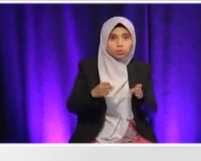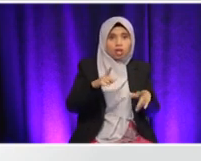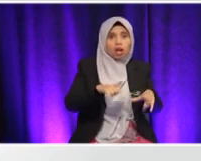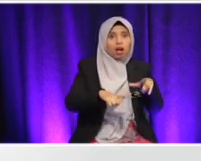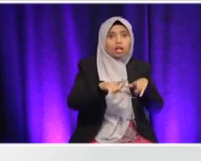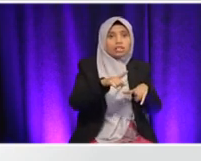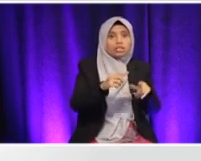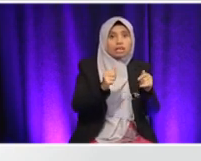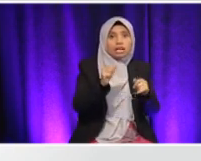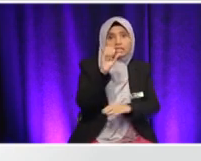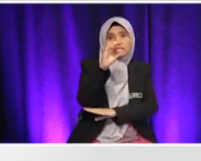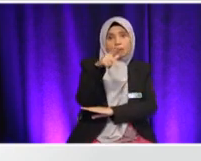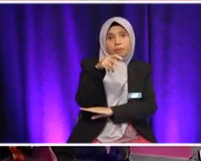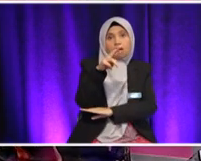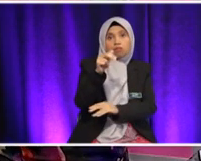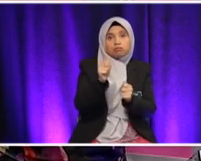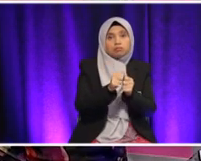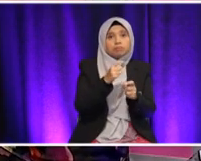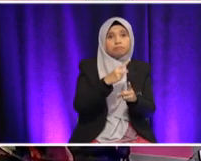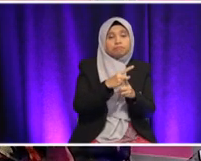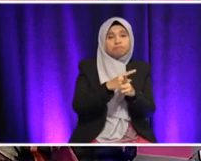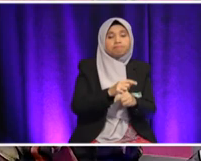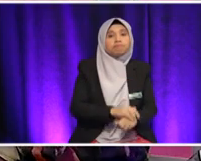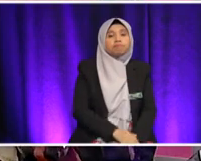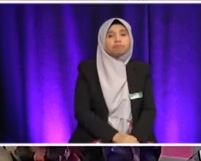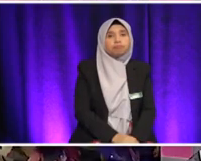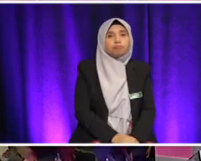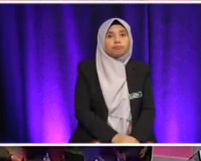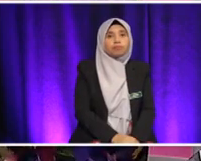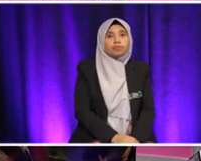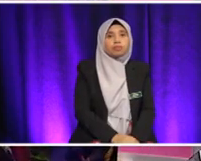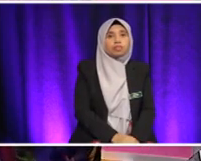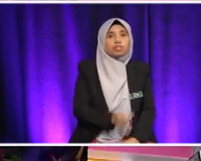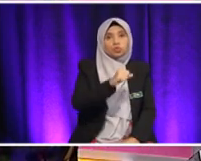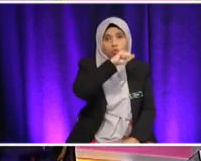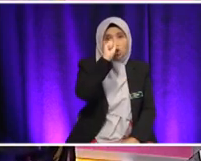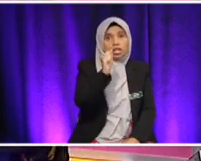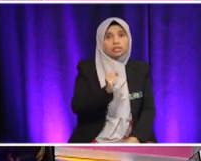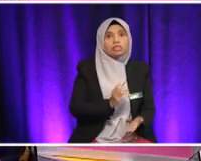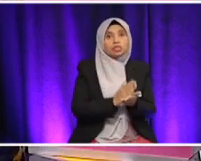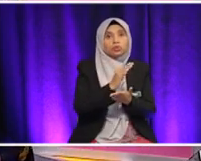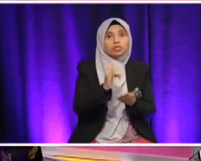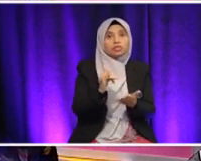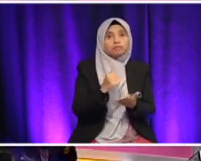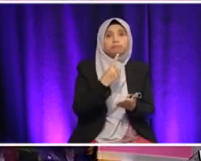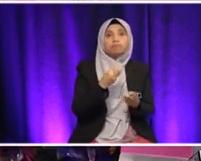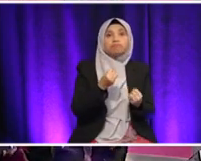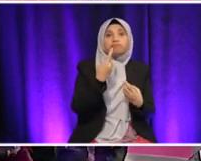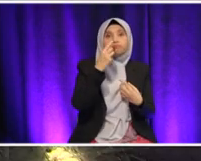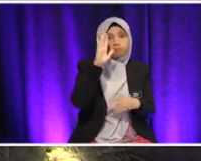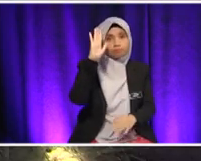dengan betul oke untuk soal lain ya untuk soal lain yang seterusnya kisah pun tak